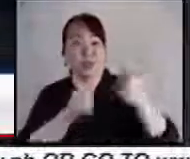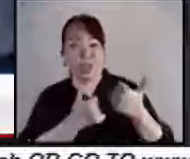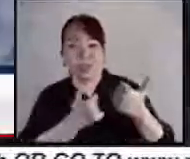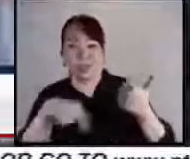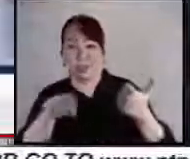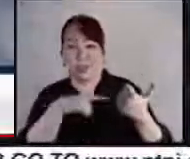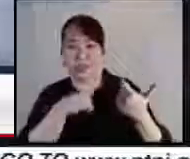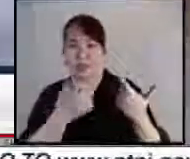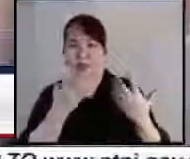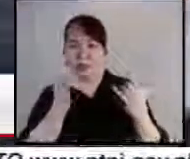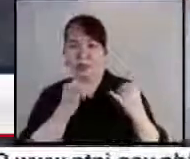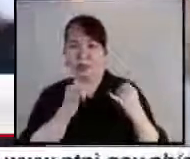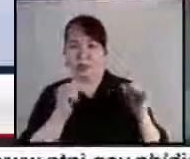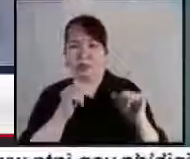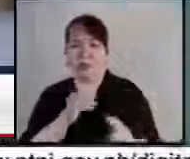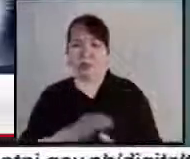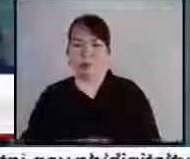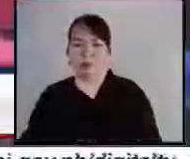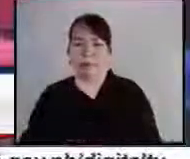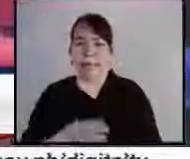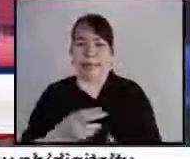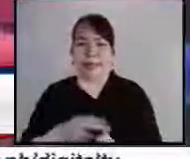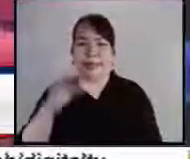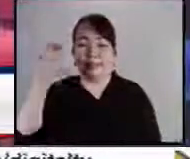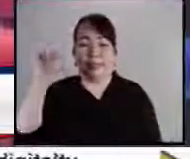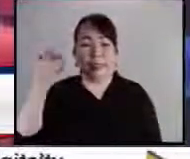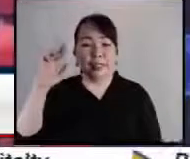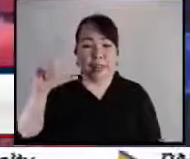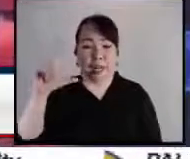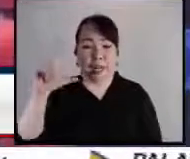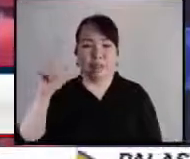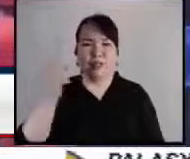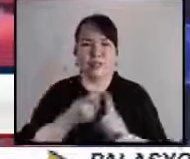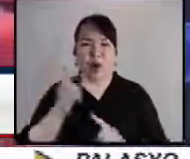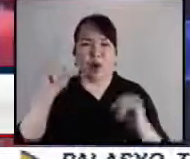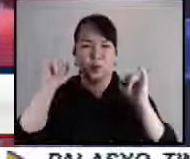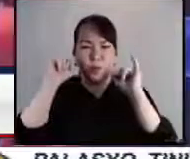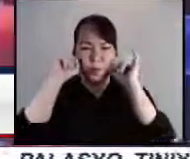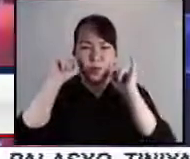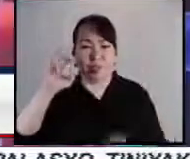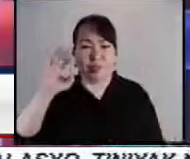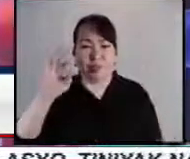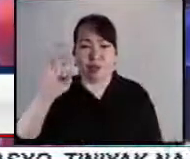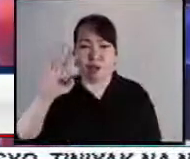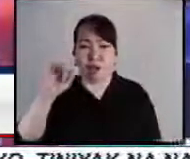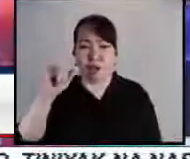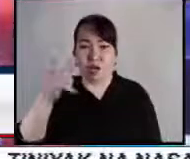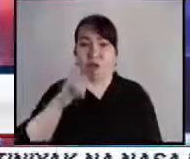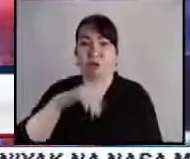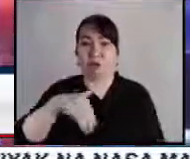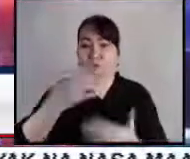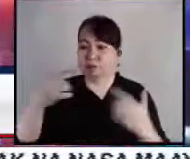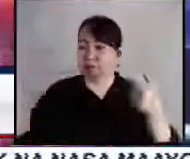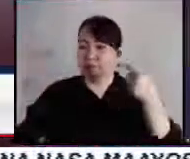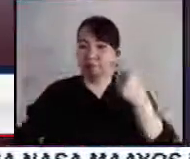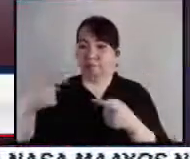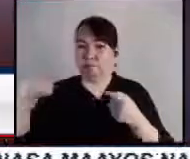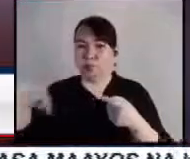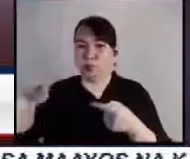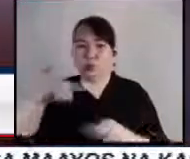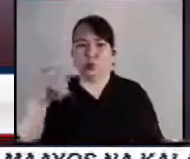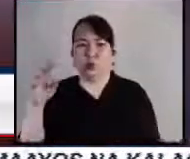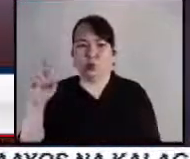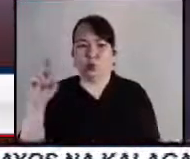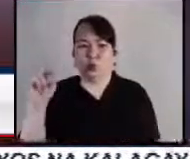undefeated Ifugao native boxer na si Carl Ames Martin. Susunod na mga katapat ni Martin ang heavy-hitting Pinoy boxer na si Ronnie Baldonado